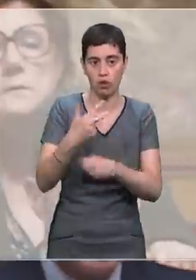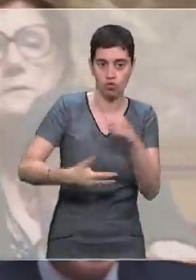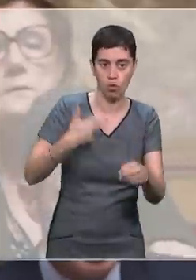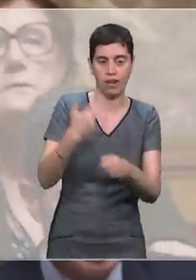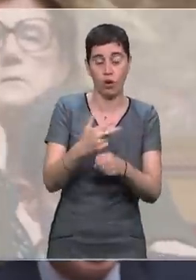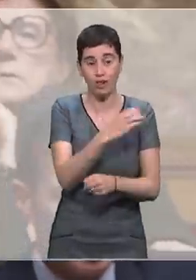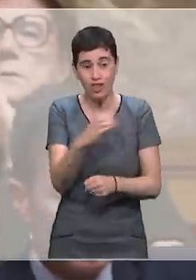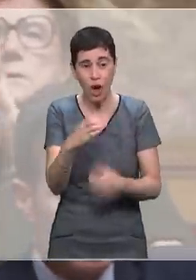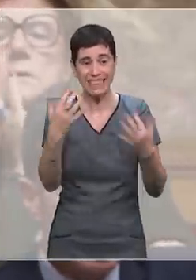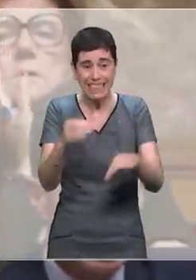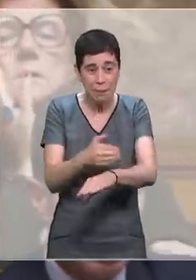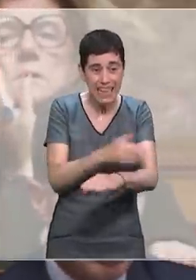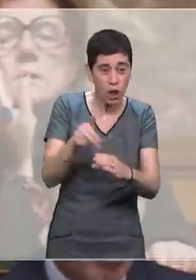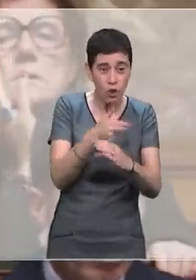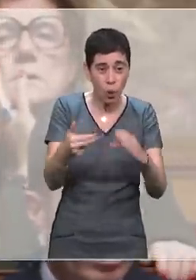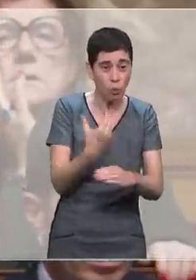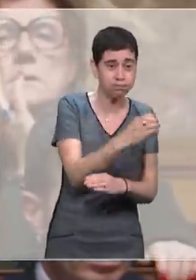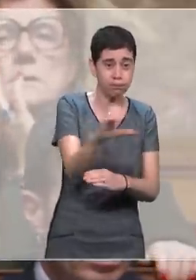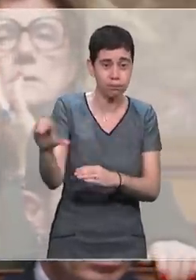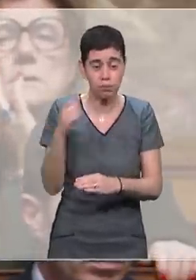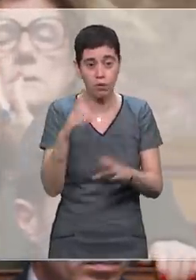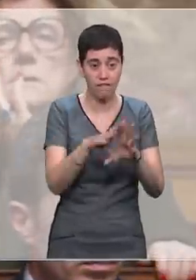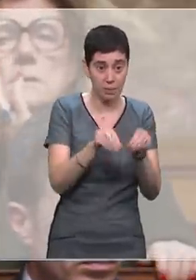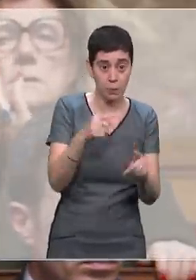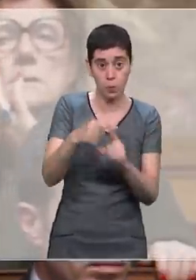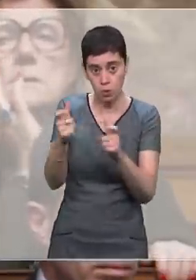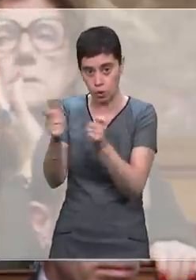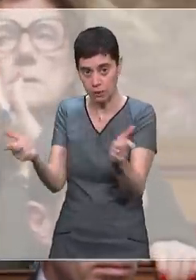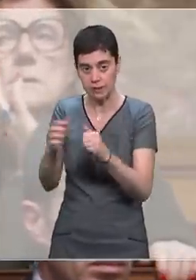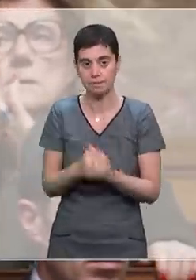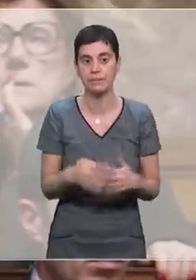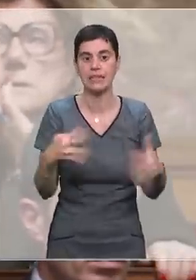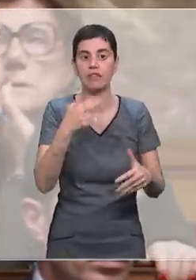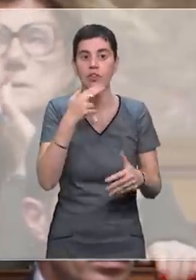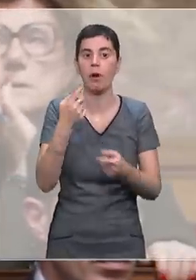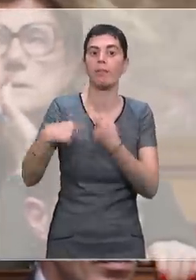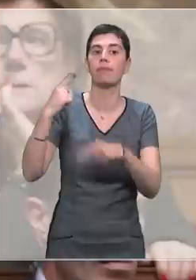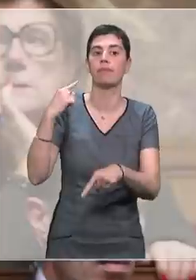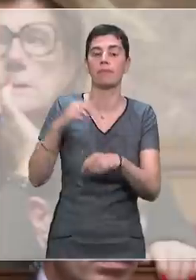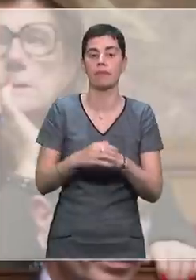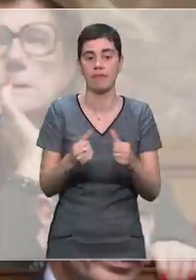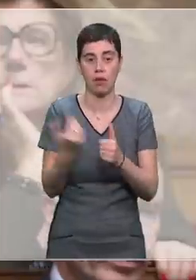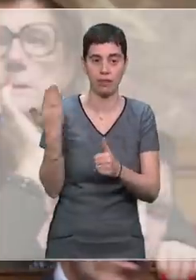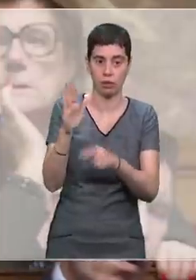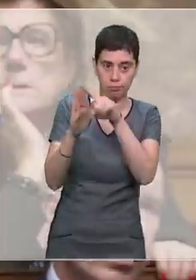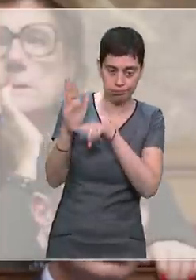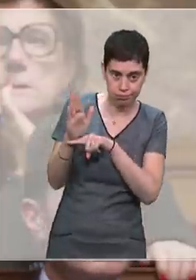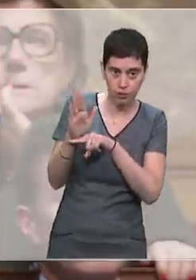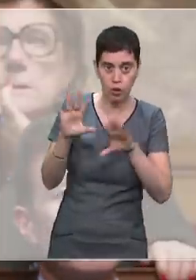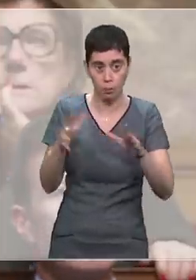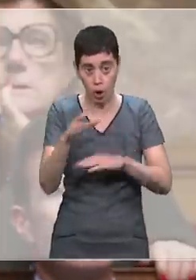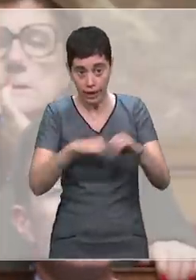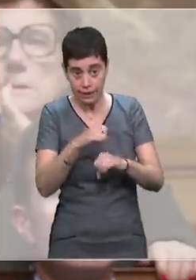près de 110 milliards d'euros d'aides pour les ménages et les entreprises. Le 19 novembre dernier ont été présentées les modalités de simplification